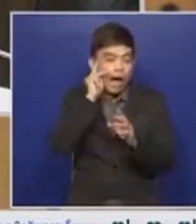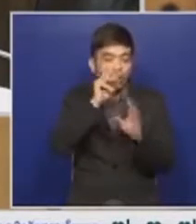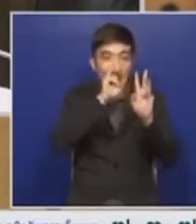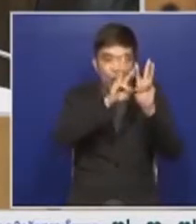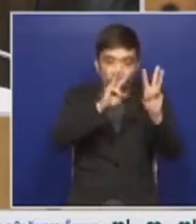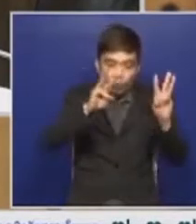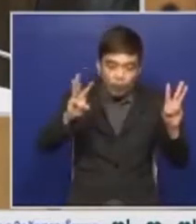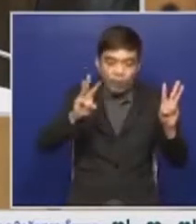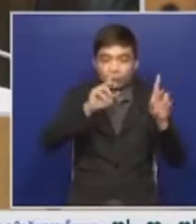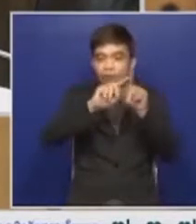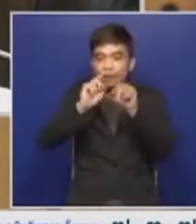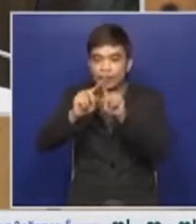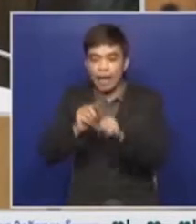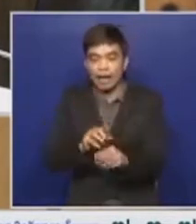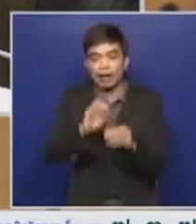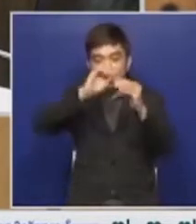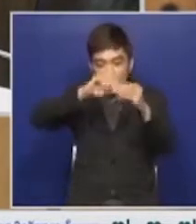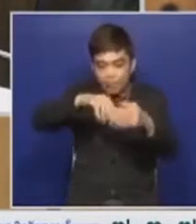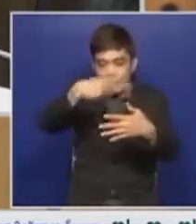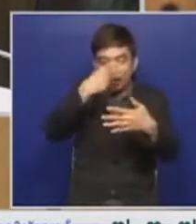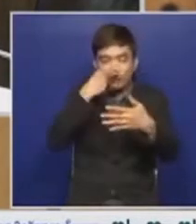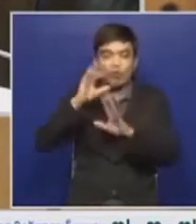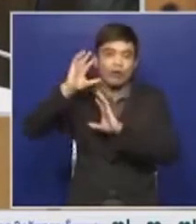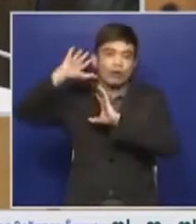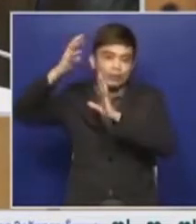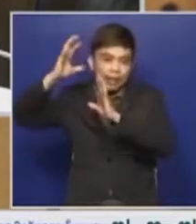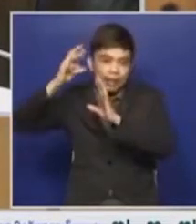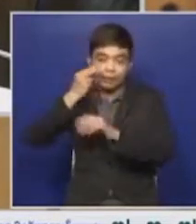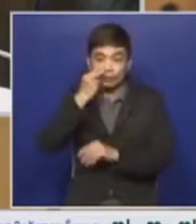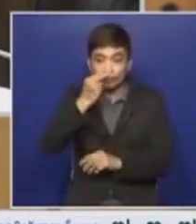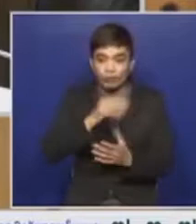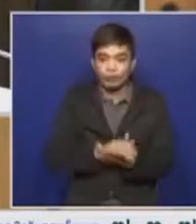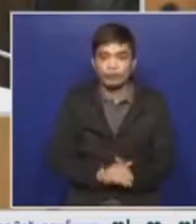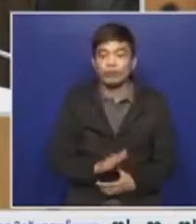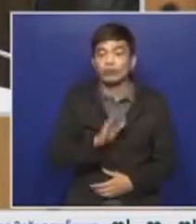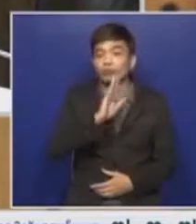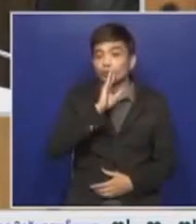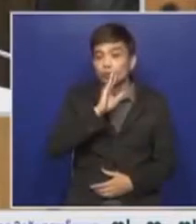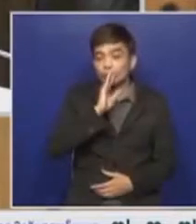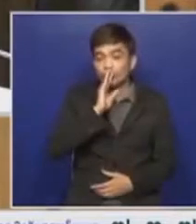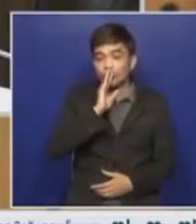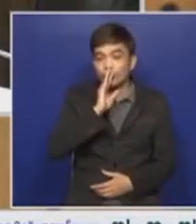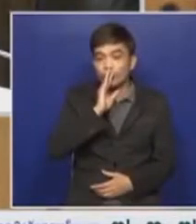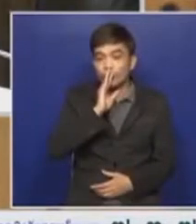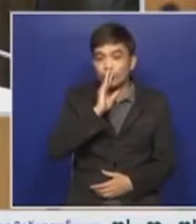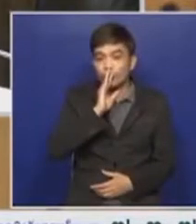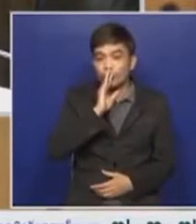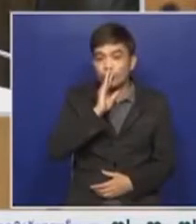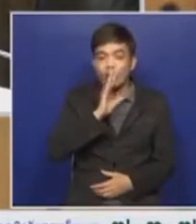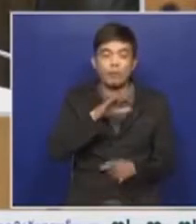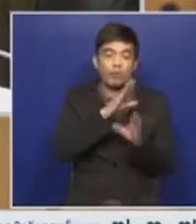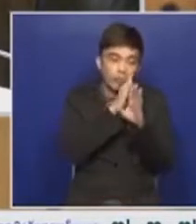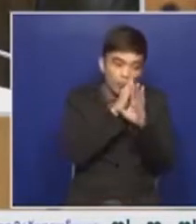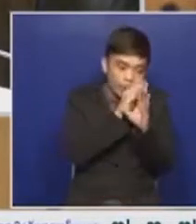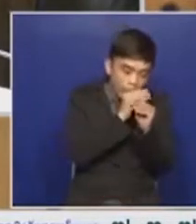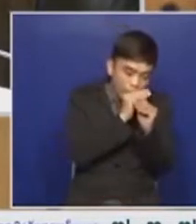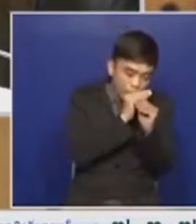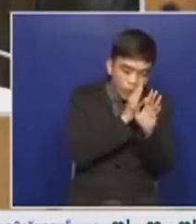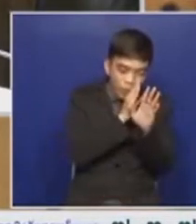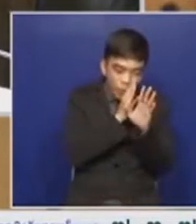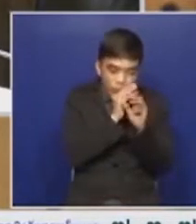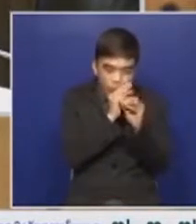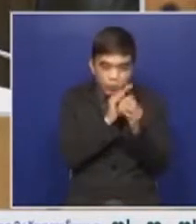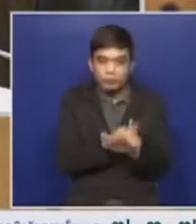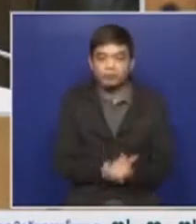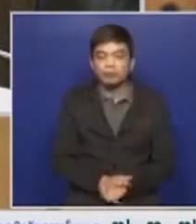ทางพวกท่านได้เข้าไปในโรงหนังในช่วงหลังๆนี้และหากพวกท่านบังเอิญไปอยู่ในวงซุบซิบนินทาสักวงหนึ่งผม